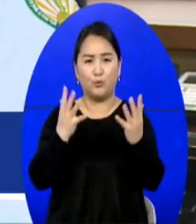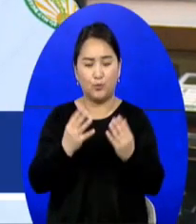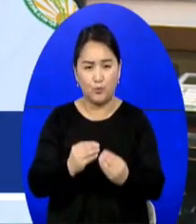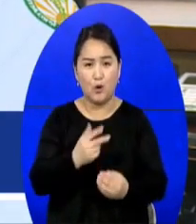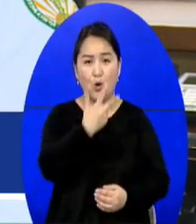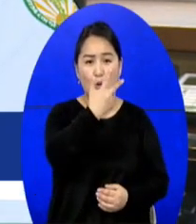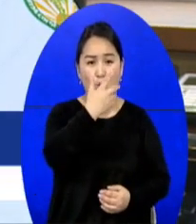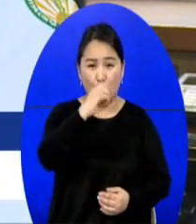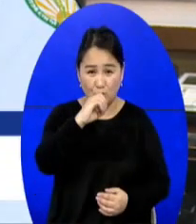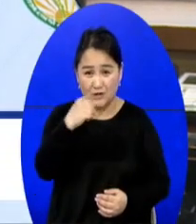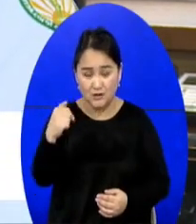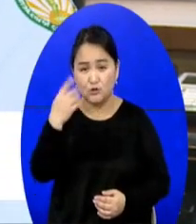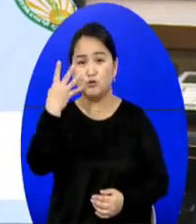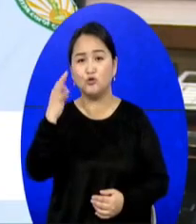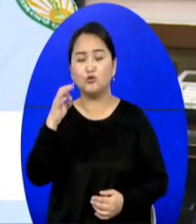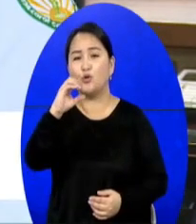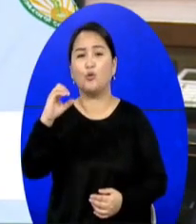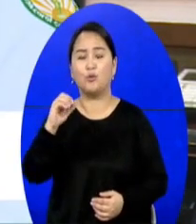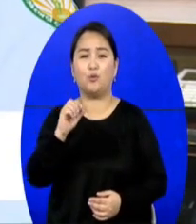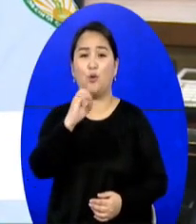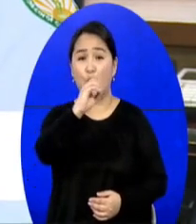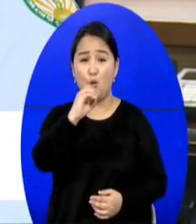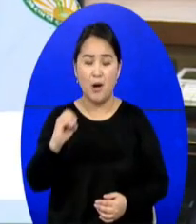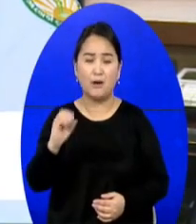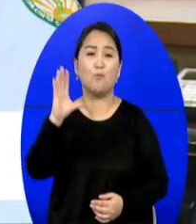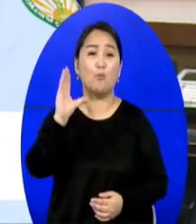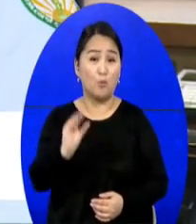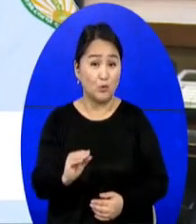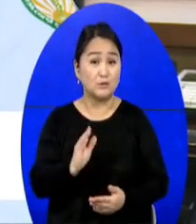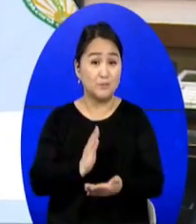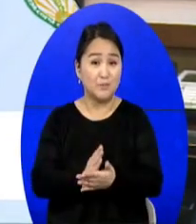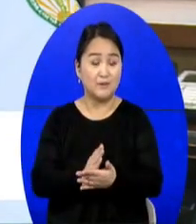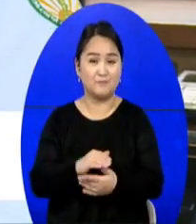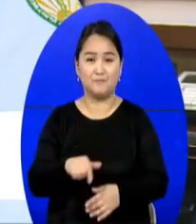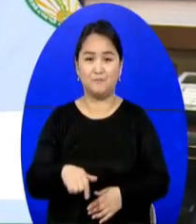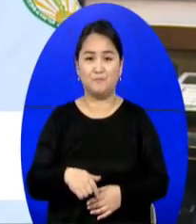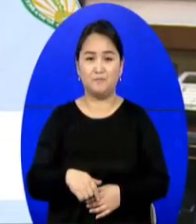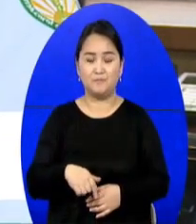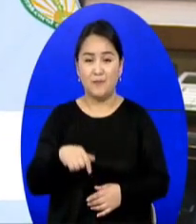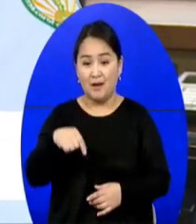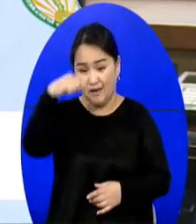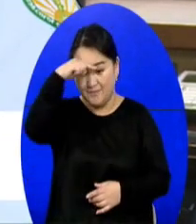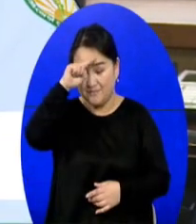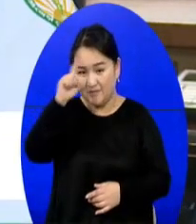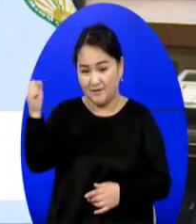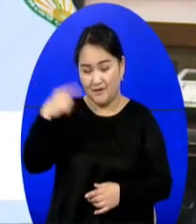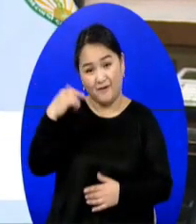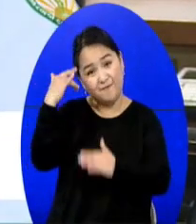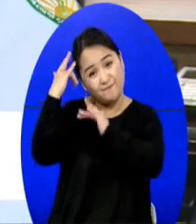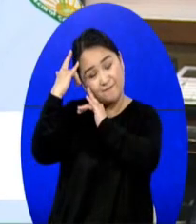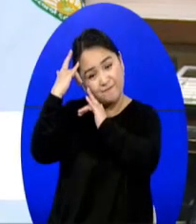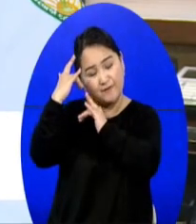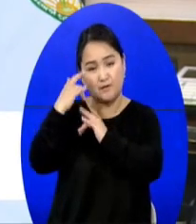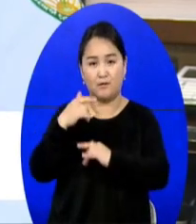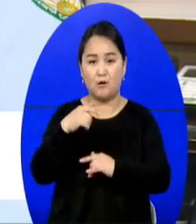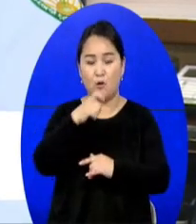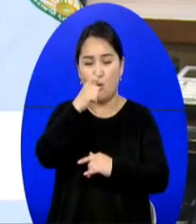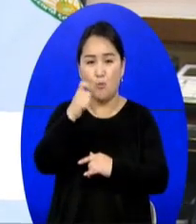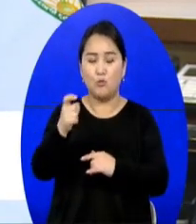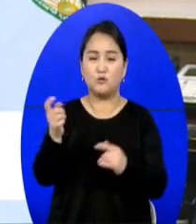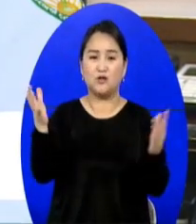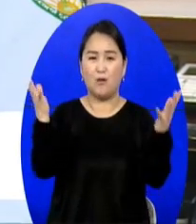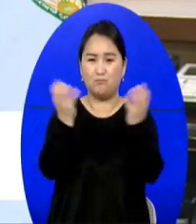осол гэмтлийн тоо бол буурсан байна. Мөн одоо хэвтэн эмчлүүлж байгаа эмчлүүлэгчдийн тоо бол бас буурж байгаа. Бид хүмүүс одоо амталтаараар хэвтэн